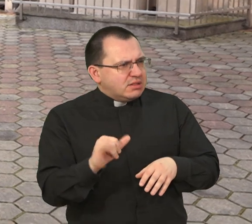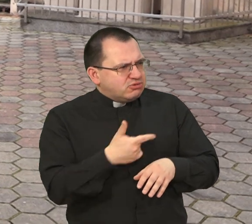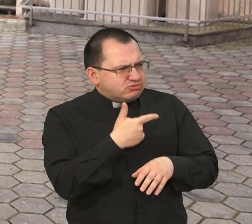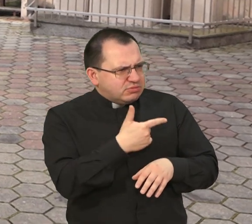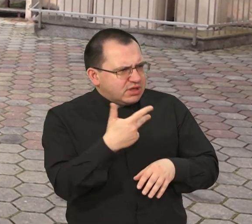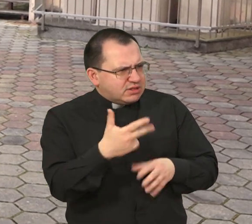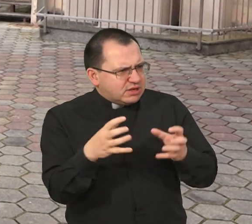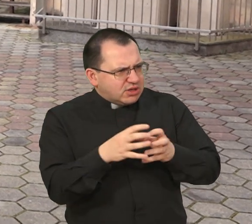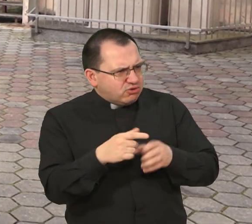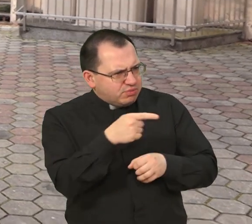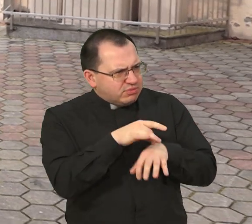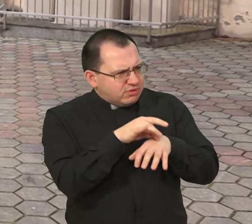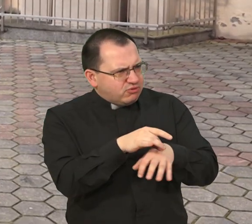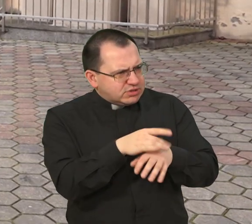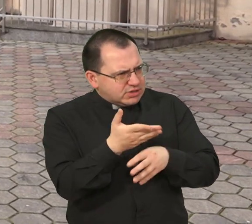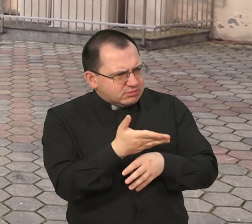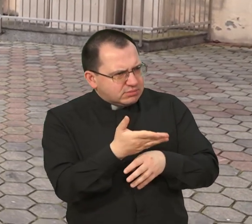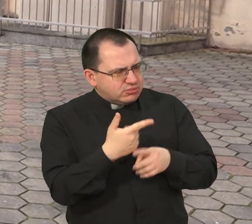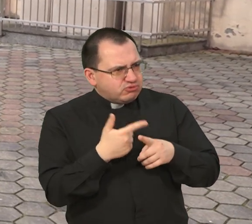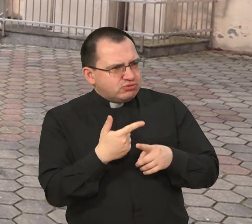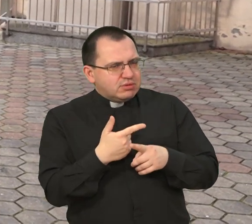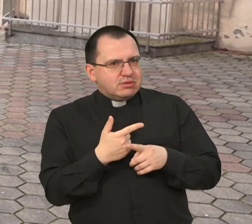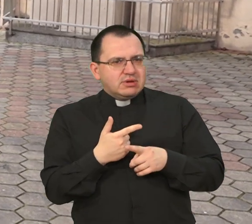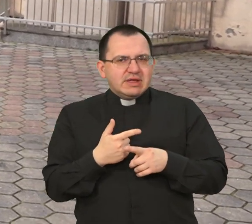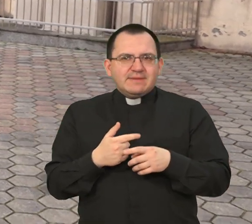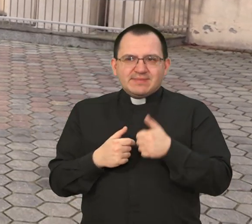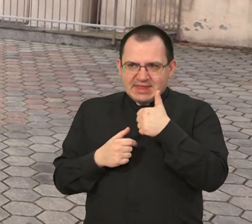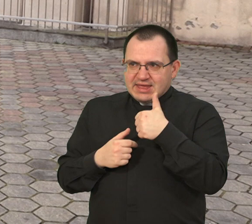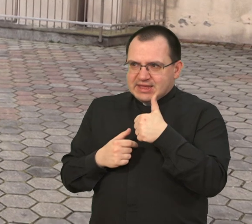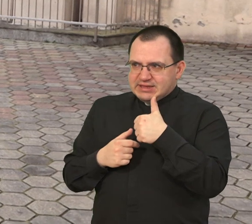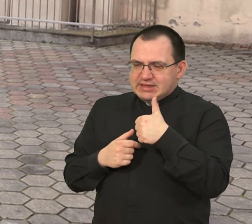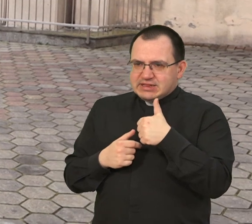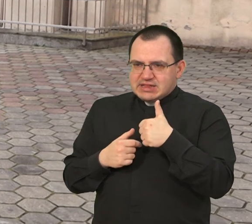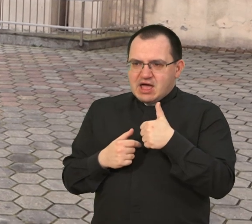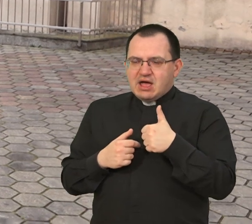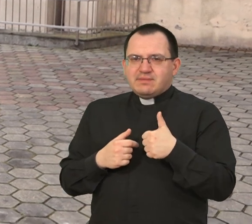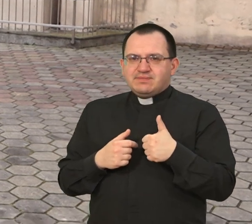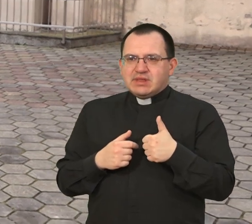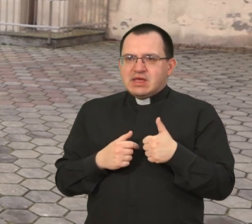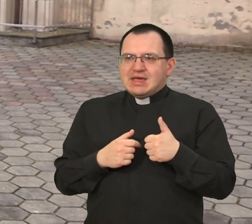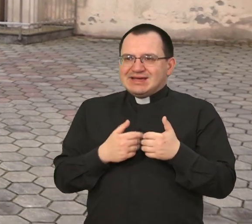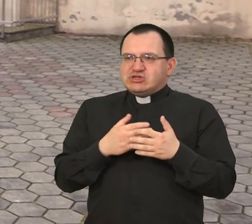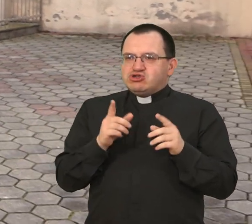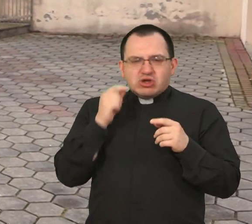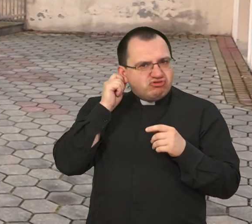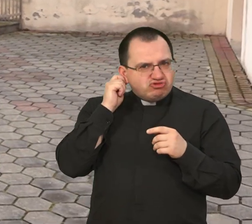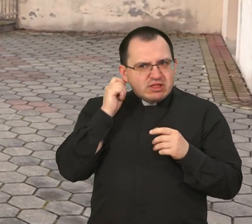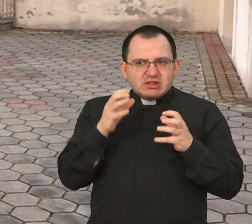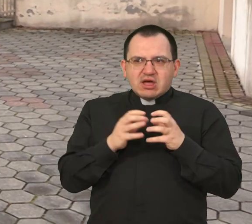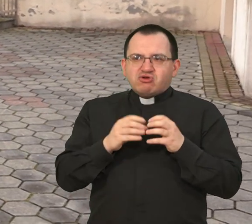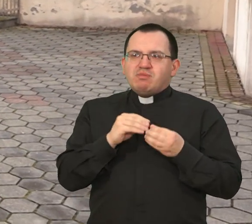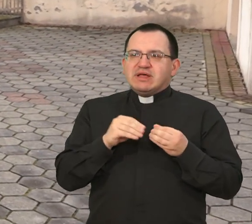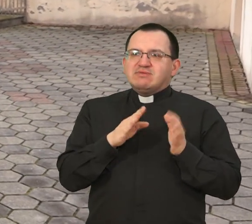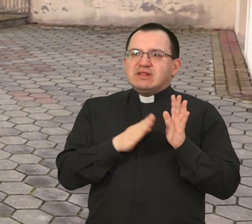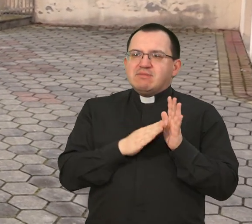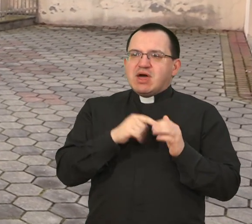Dvije? Ili jednoj ženskoj vokalnoj skupini? U jednoj ženskoj, zapravo u ženskoj vokalnoj skupini Svetog Marka,